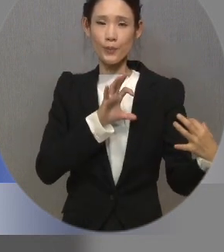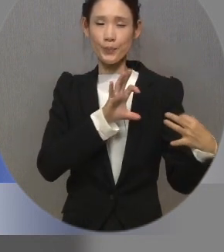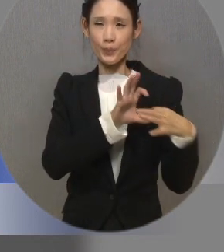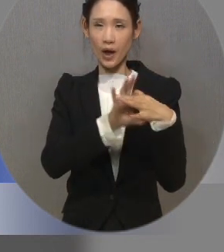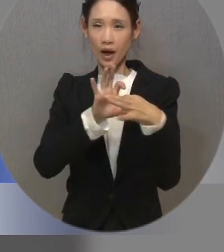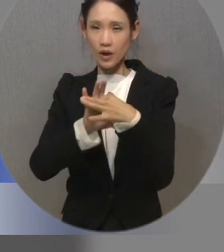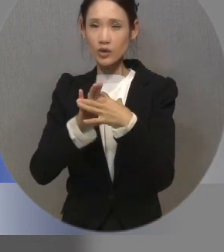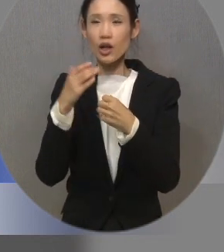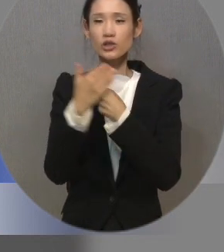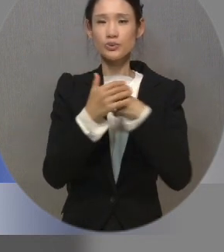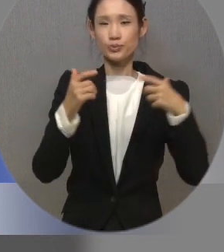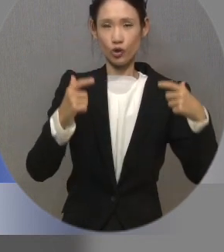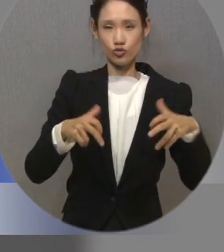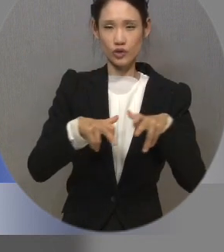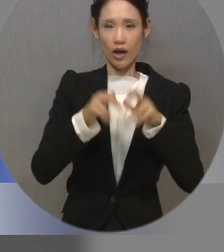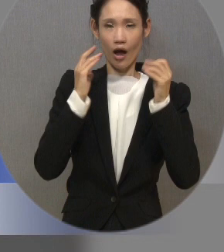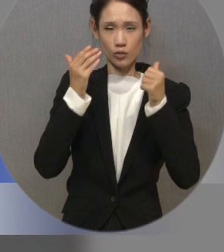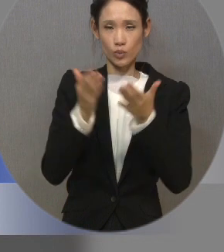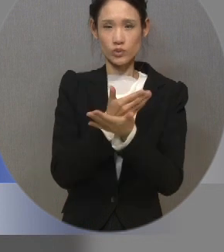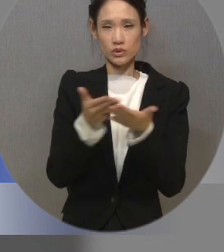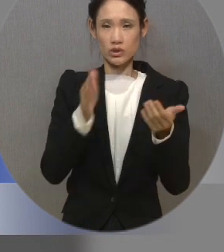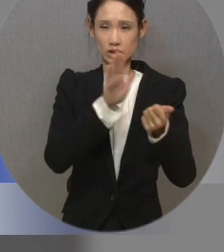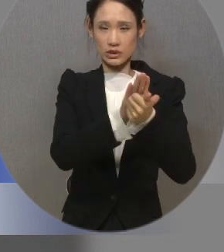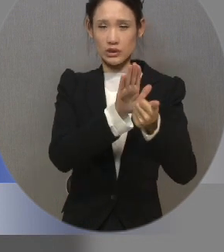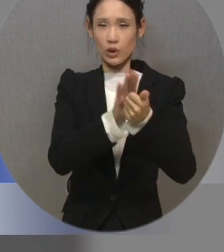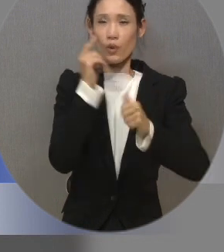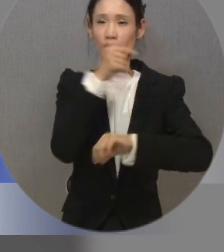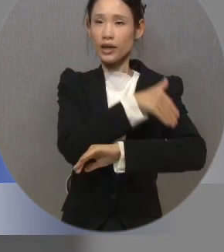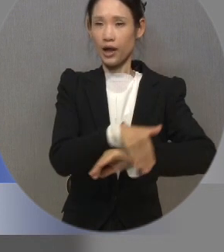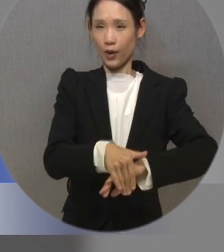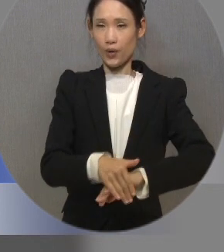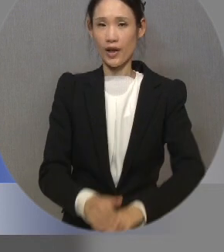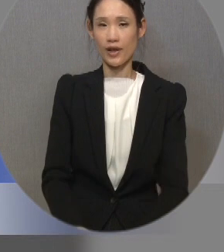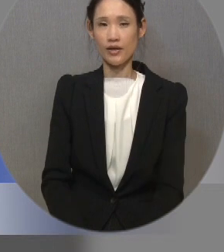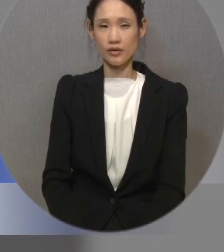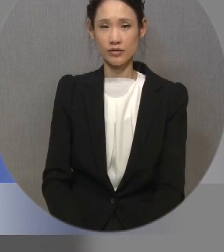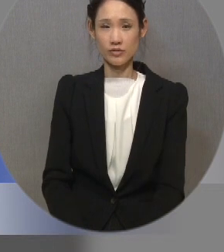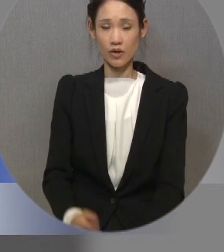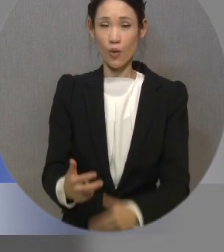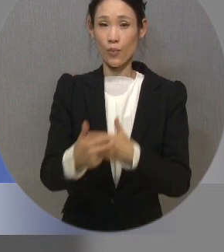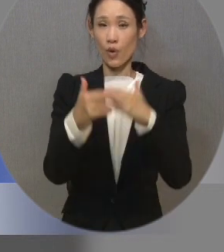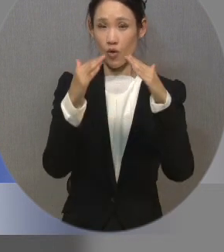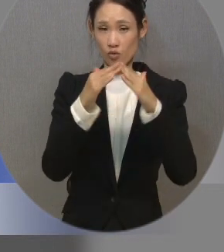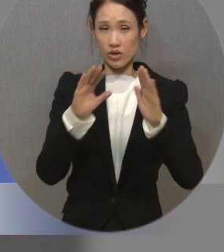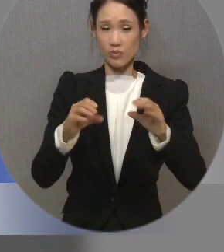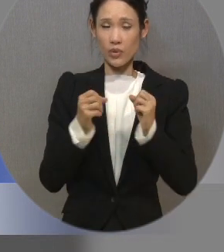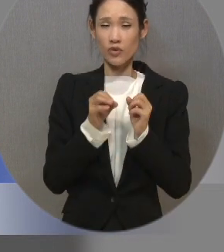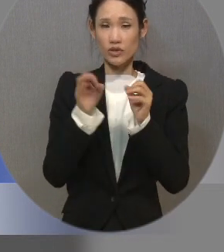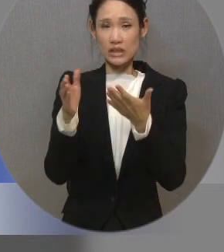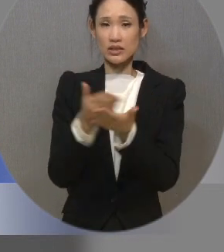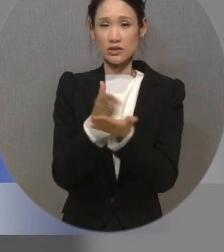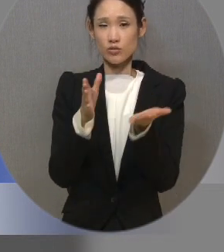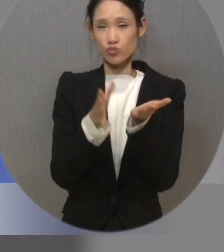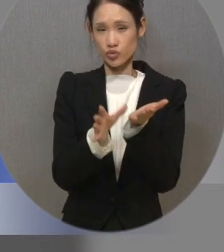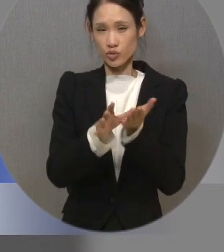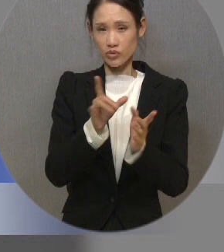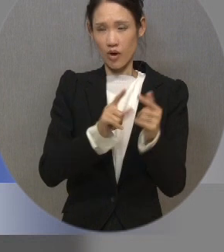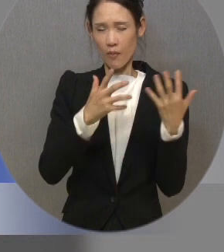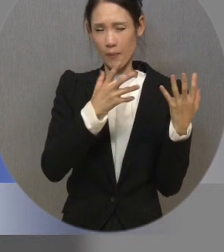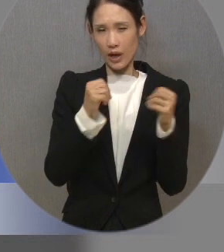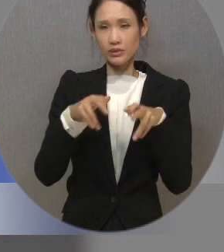음평구 장애 아동들에게 지원을 할 예정입니다 한편 병원은 이번 기품으로 더 많은